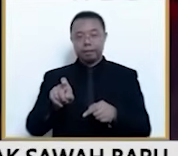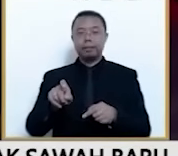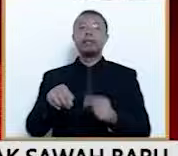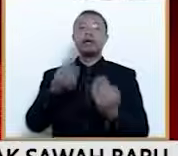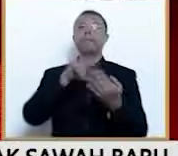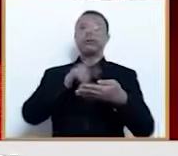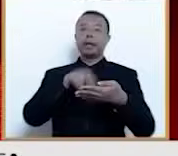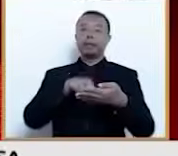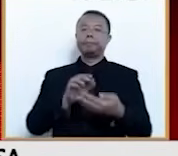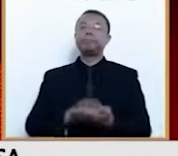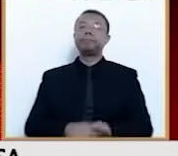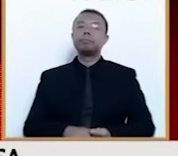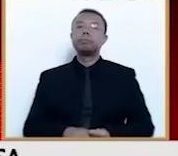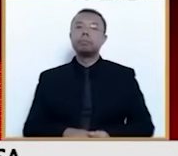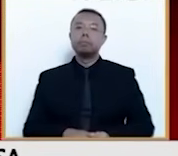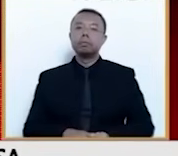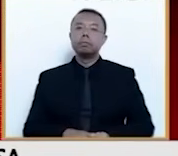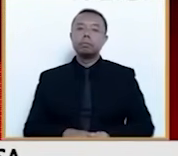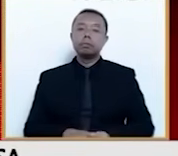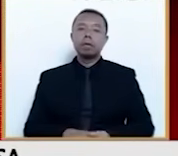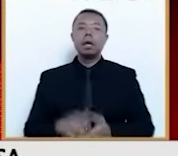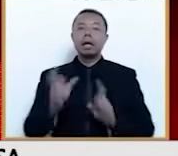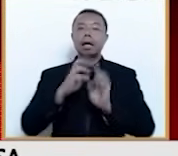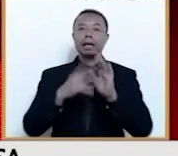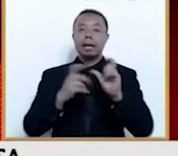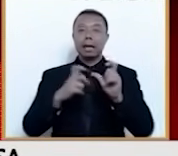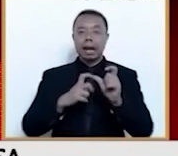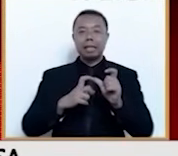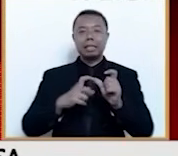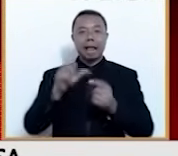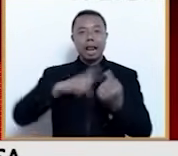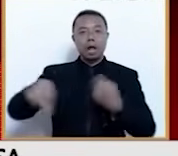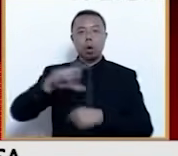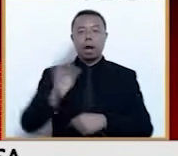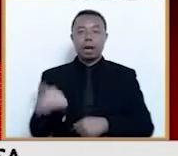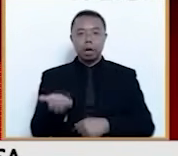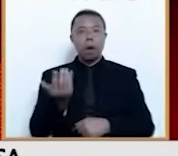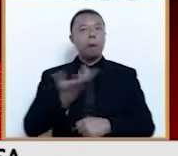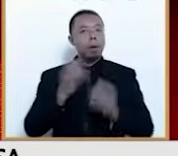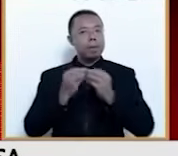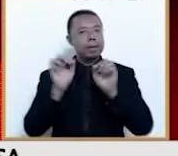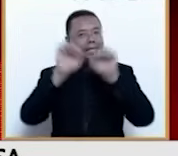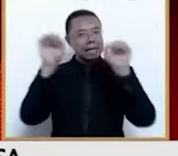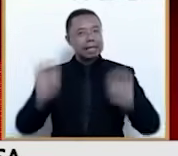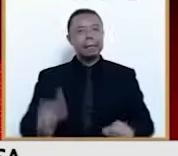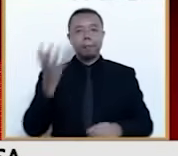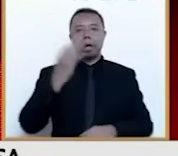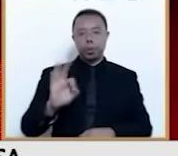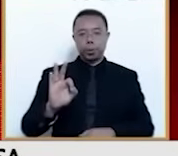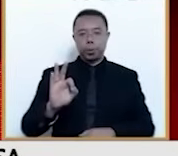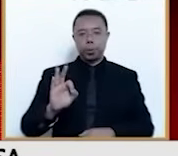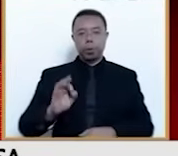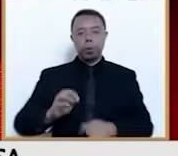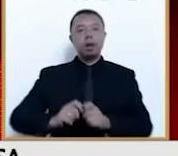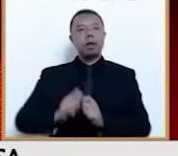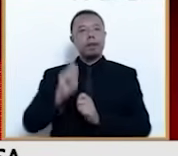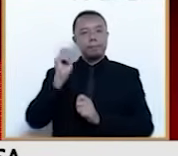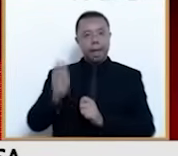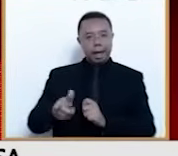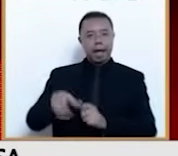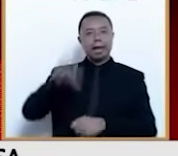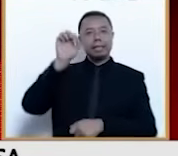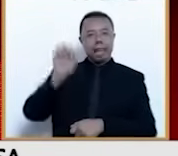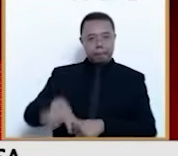akan bacakan. Dinas Lingkungan Hidup akan memberlakukan skema baru retribusi sampah